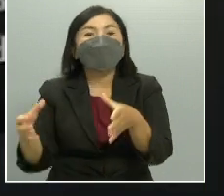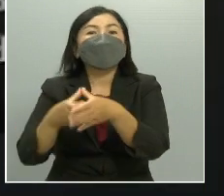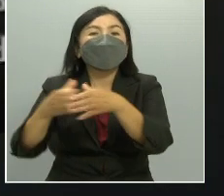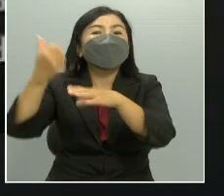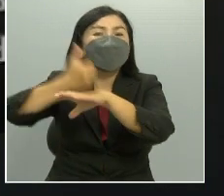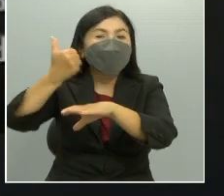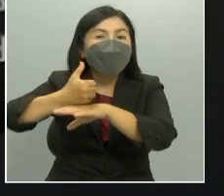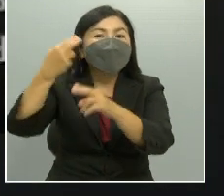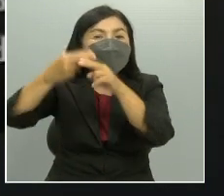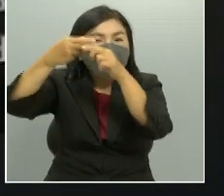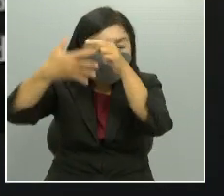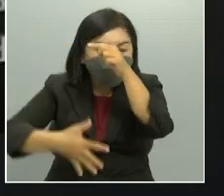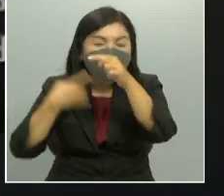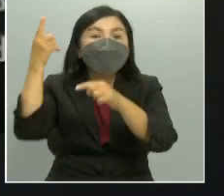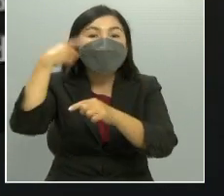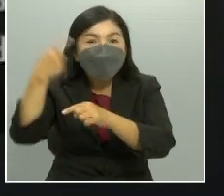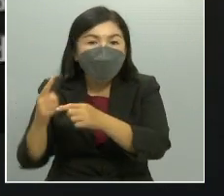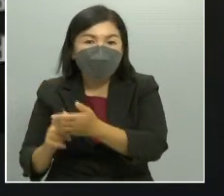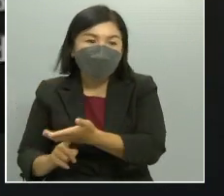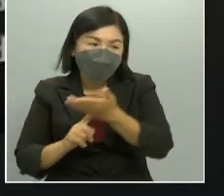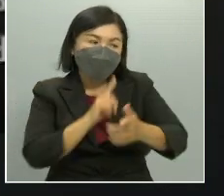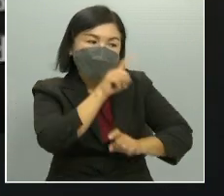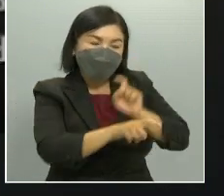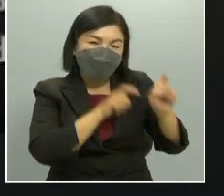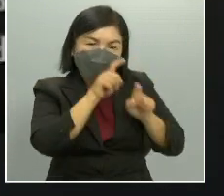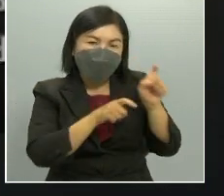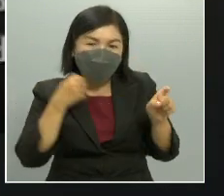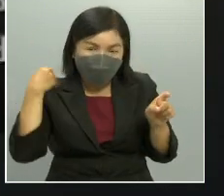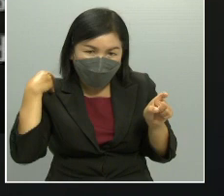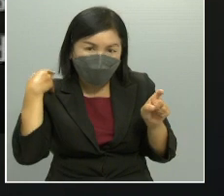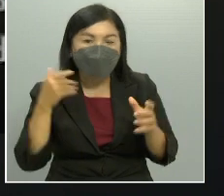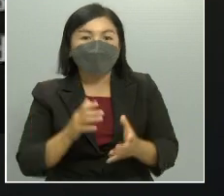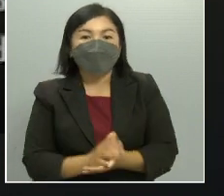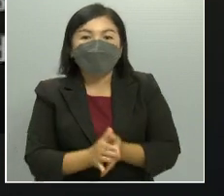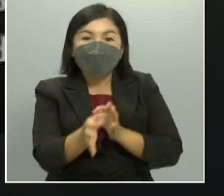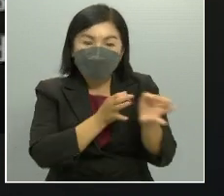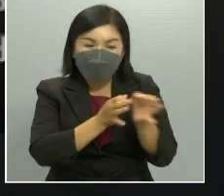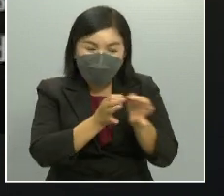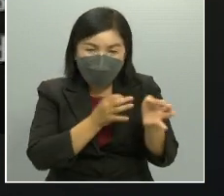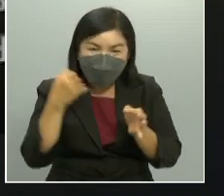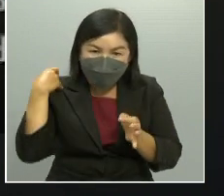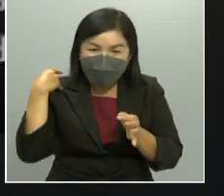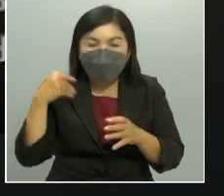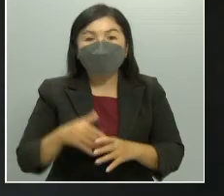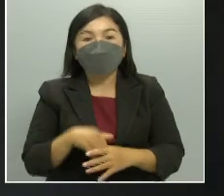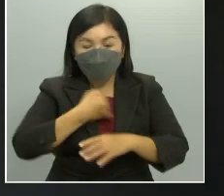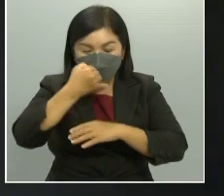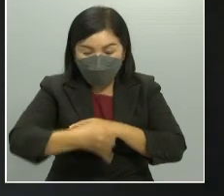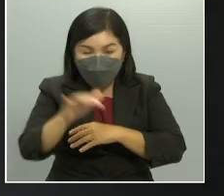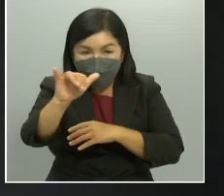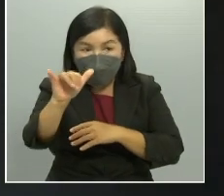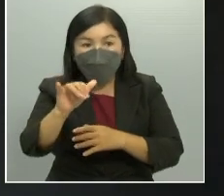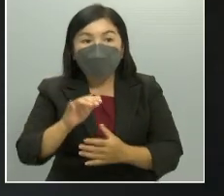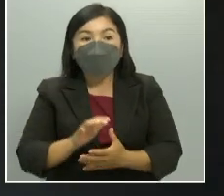ก็ไล่ชื่อไปนะคะว่าใครจะร่วมอภิปรายบ้างล่ะค่ะนั่นแล้วก็ดูชมครับยังไม่จบเท่านี้คาดการณ์